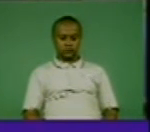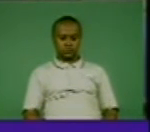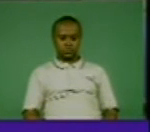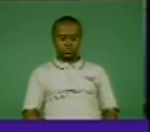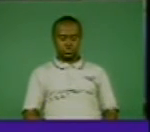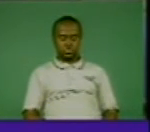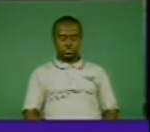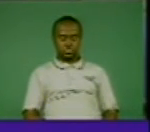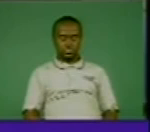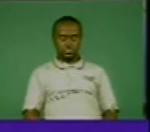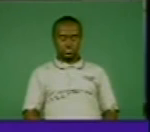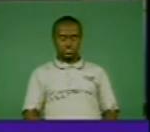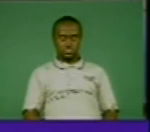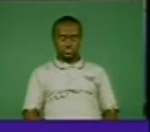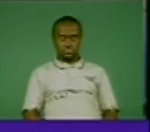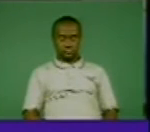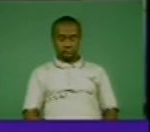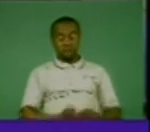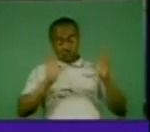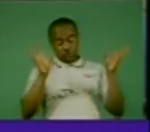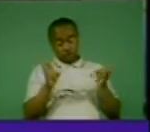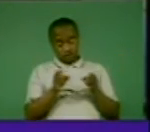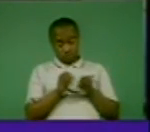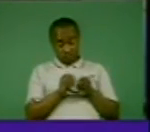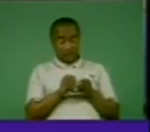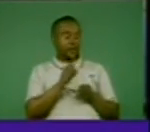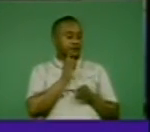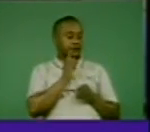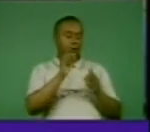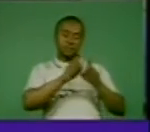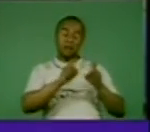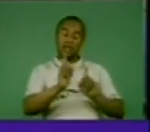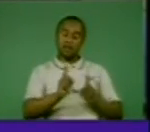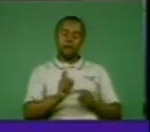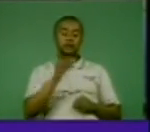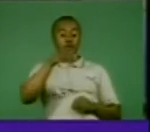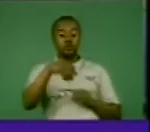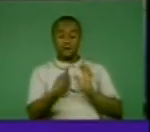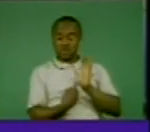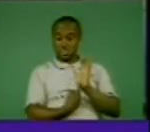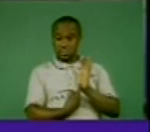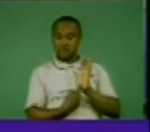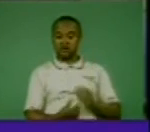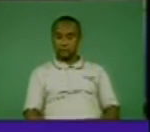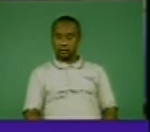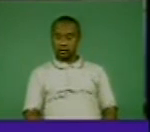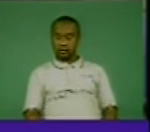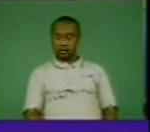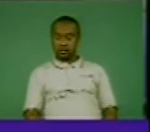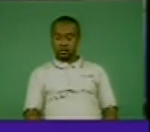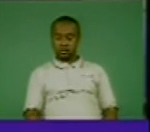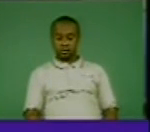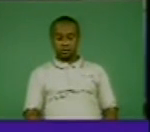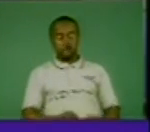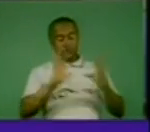Jumla ya kura za hapana kwenye kila ibara zilikuwa ni kura 6. Jumla ya kura za ndio kwenye kila